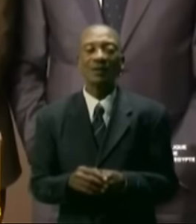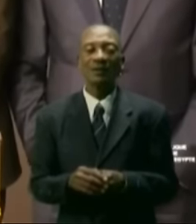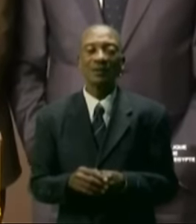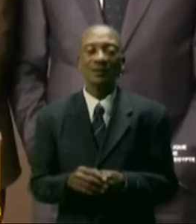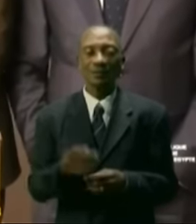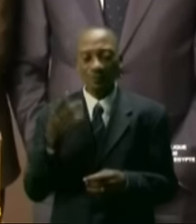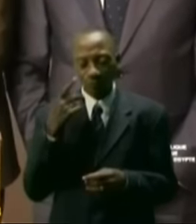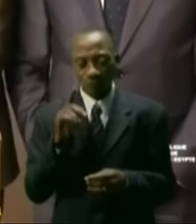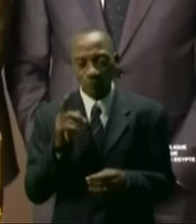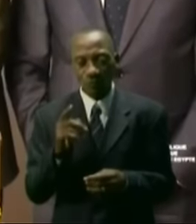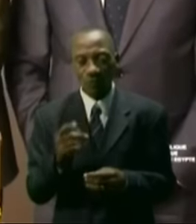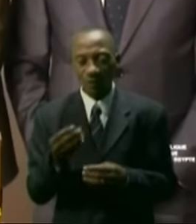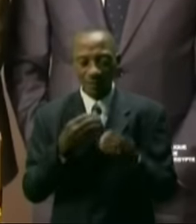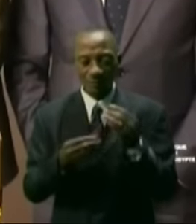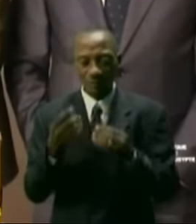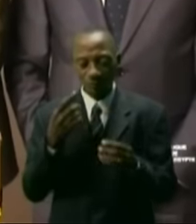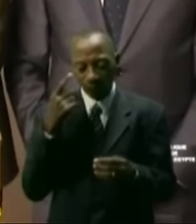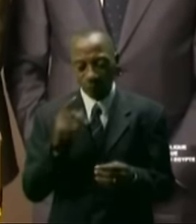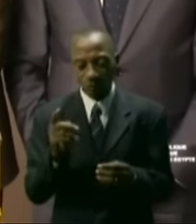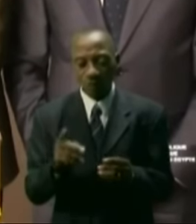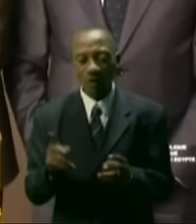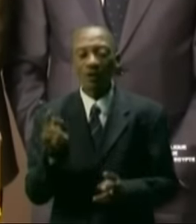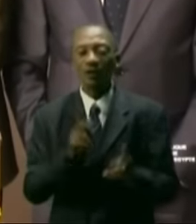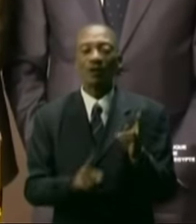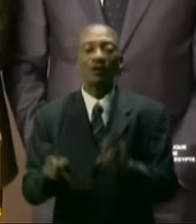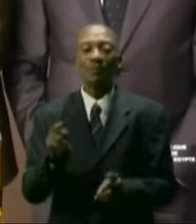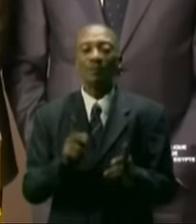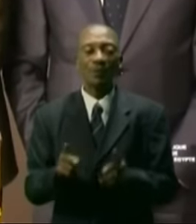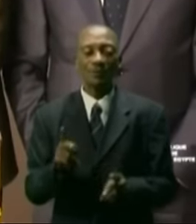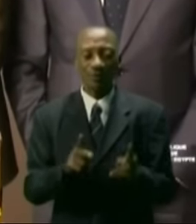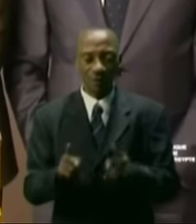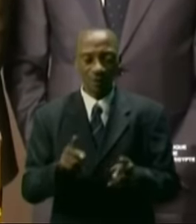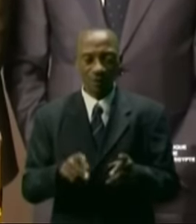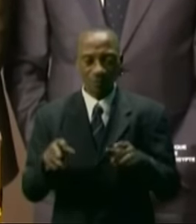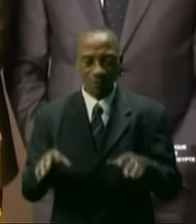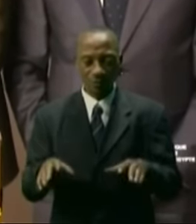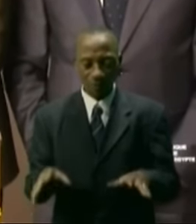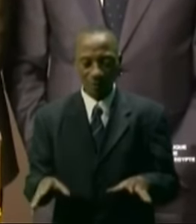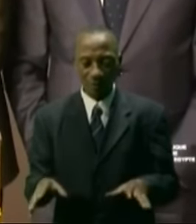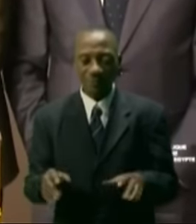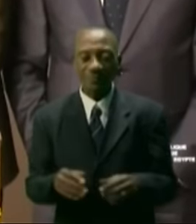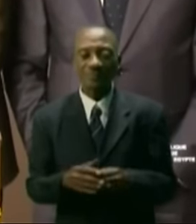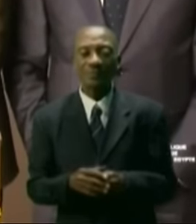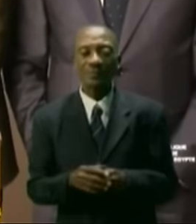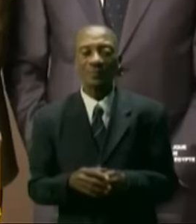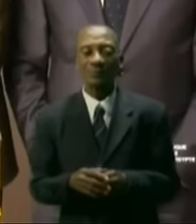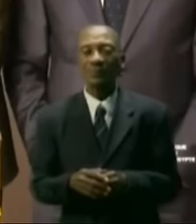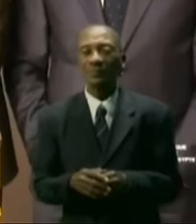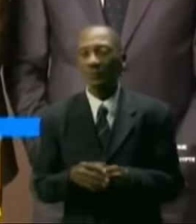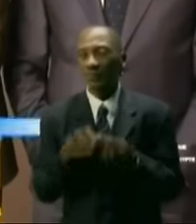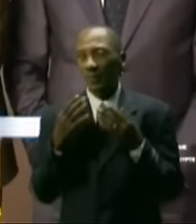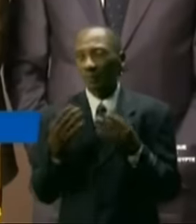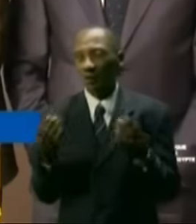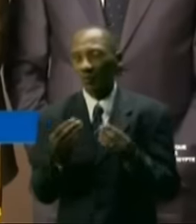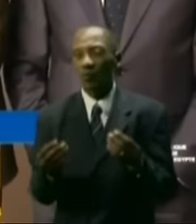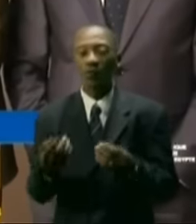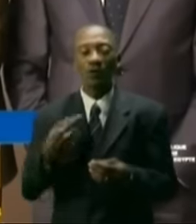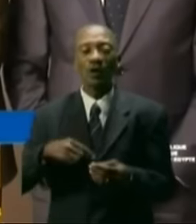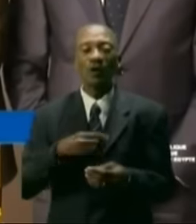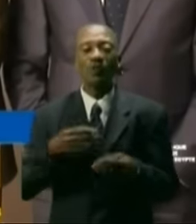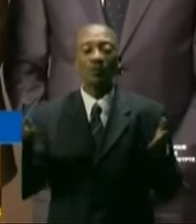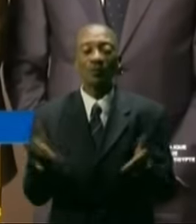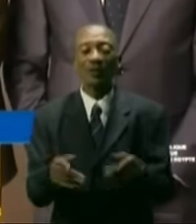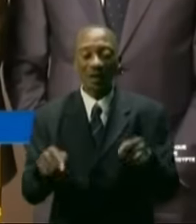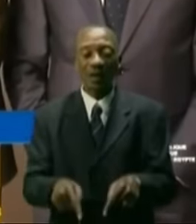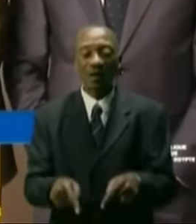Toumangoui, qui les deux ont mis toutes leurs équipes afin qu'ils puissent s'harmoniser sur les points de